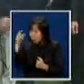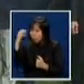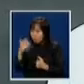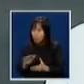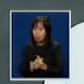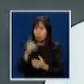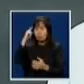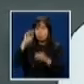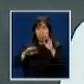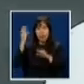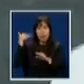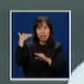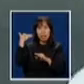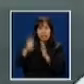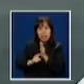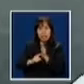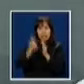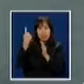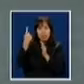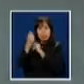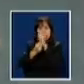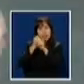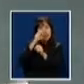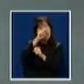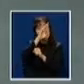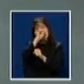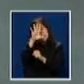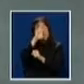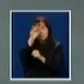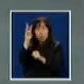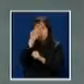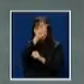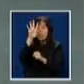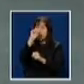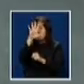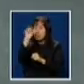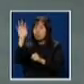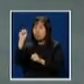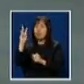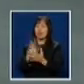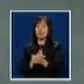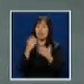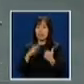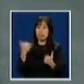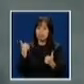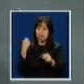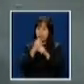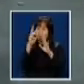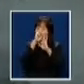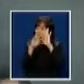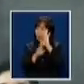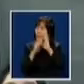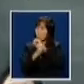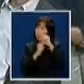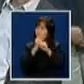าณปีตั้งแต่เริ่มแต่4 4 5 4 6 4 7อะไรเนี่ยนะฮะแถวนั้นมาเนี่ยมาจนถึงกระทั่งออกระเบียบมาประมาณปี49เนี่